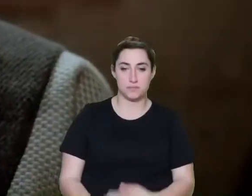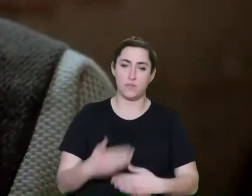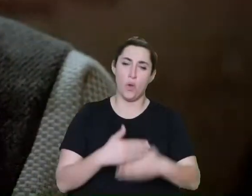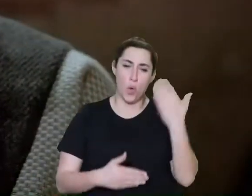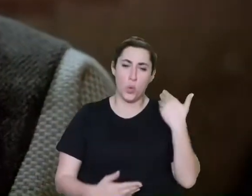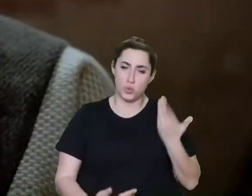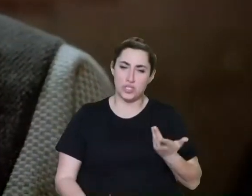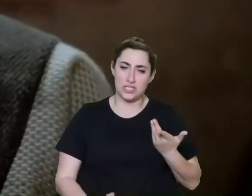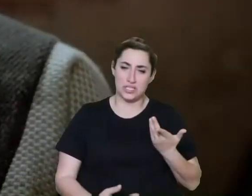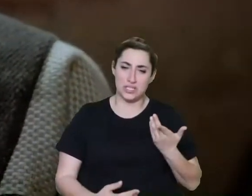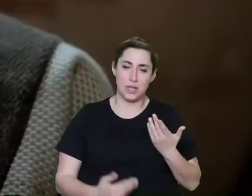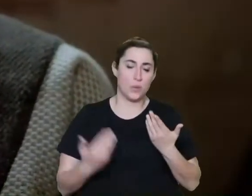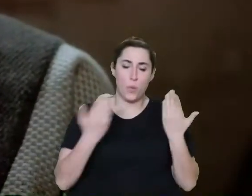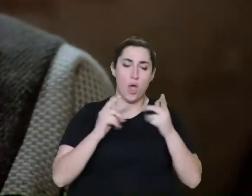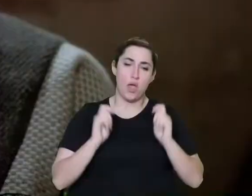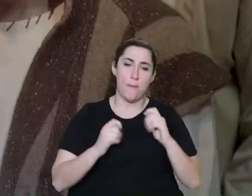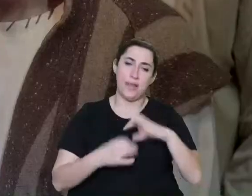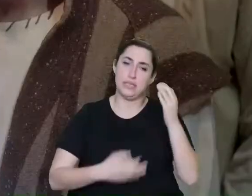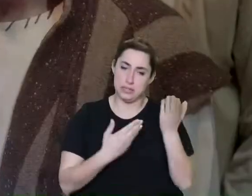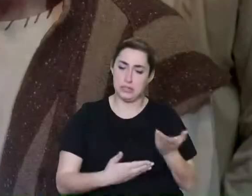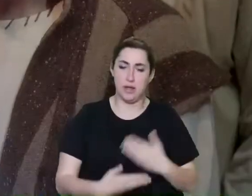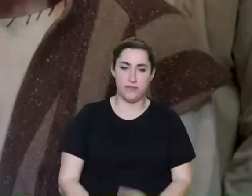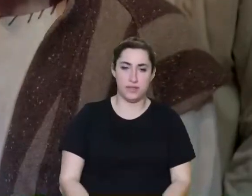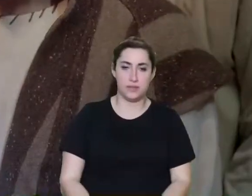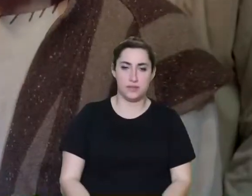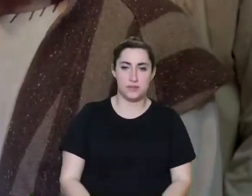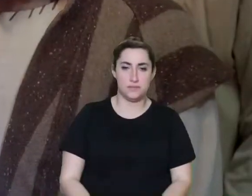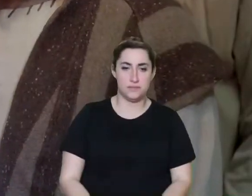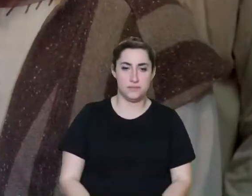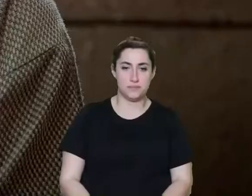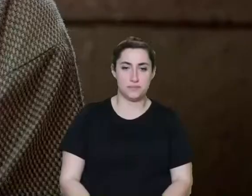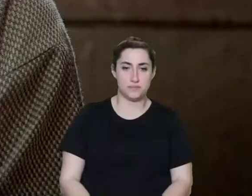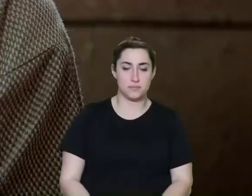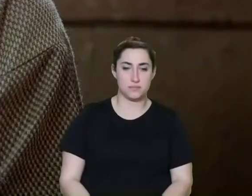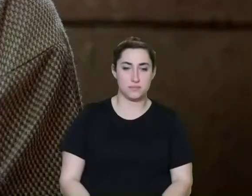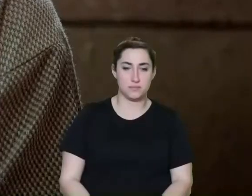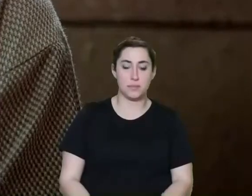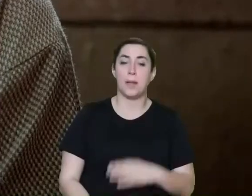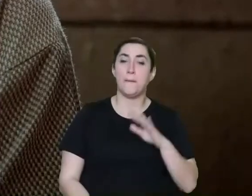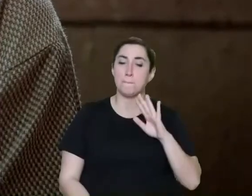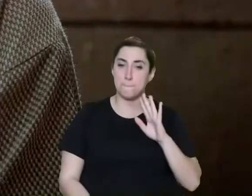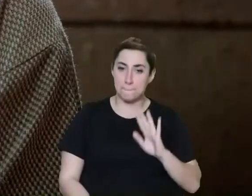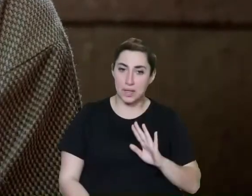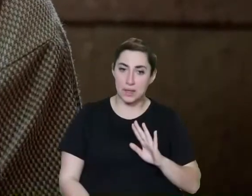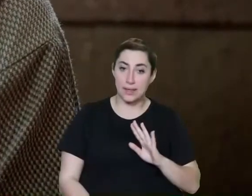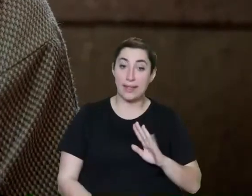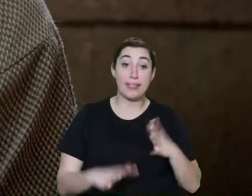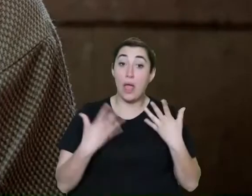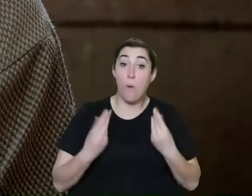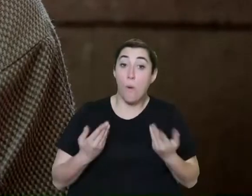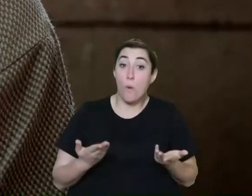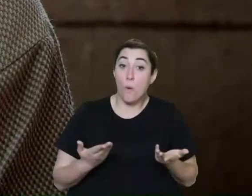Evvela kelime-i şehadet getirendir. Dervişler sıkıntıyla iç çekiyorlar. Peki ne